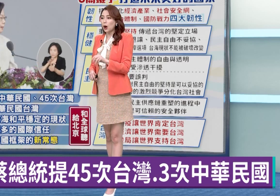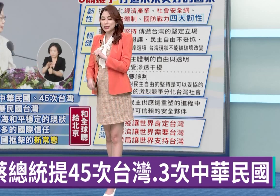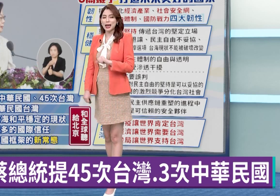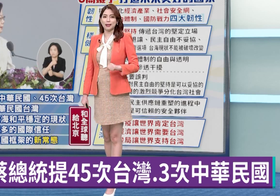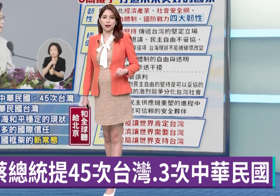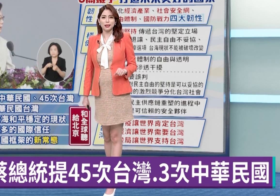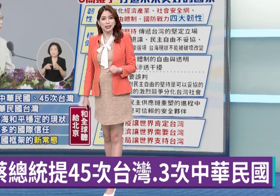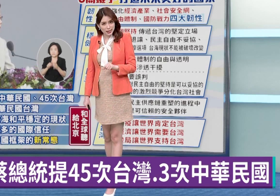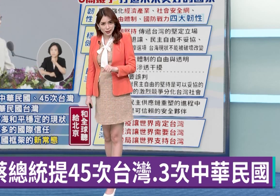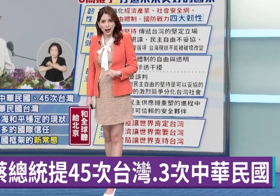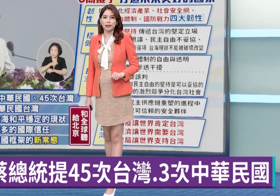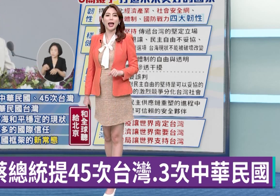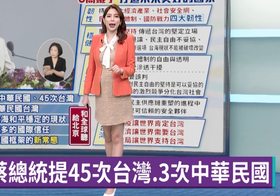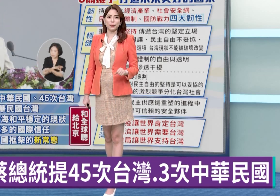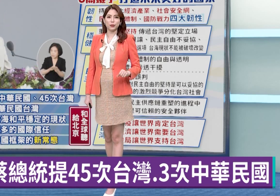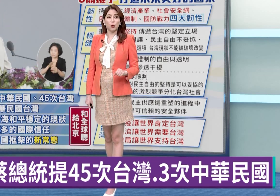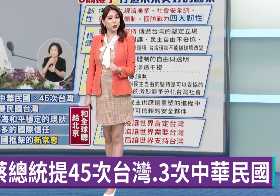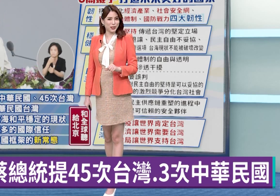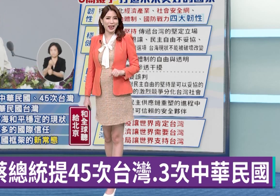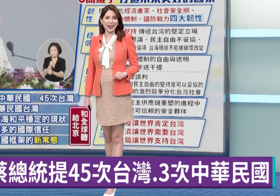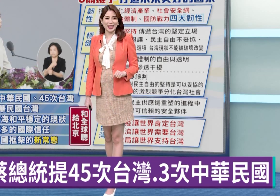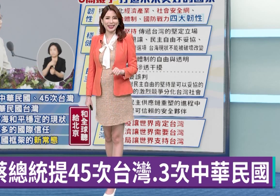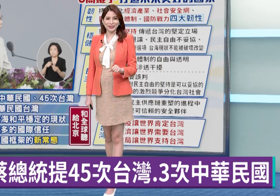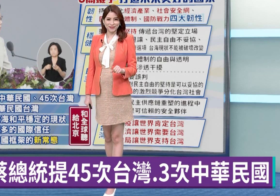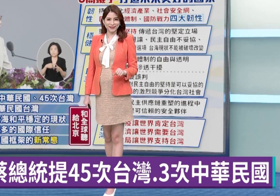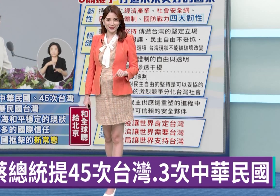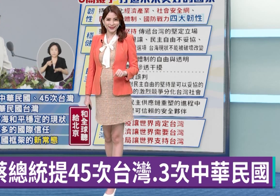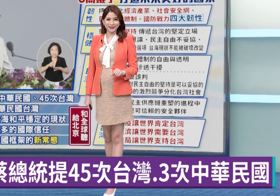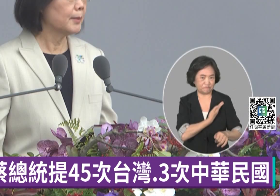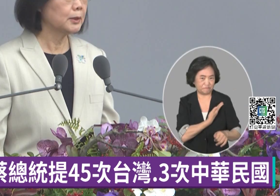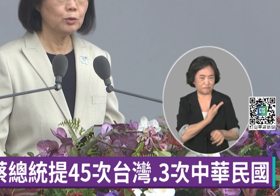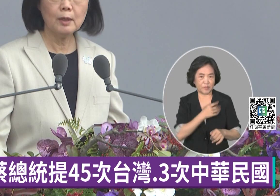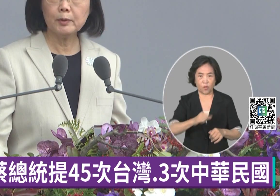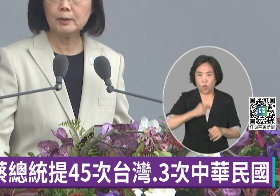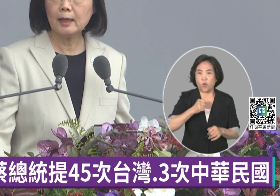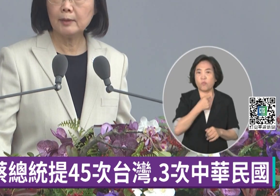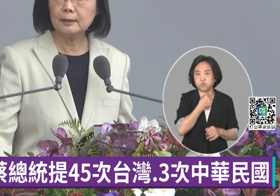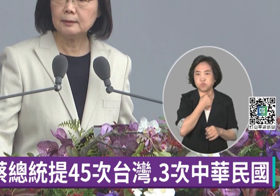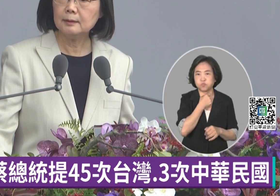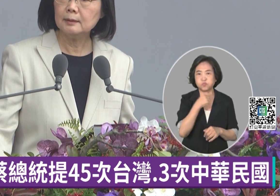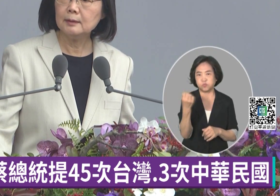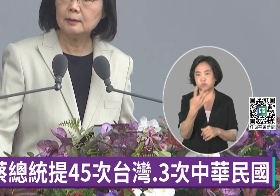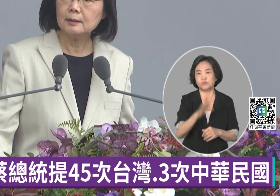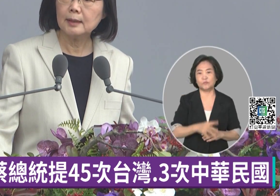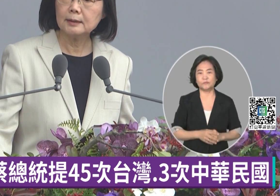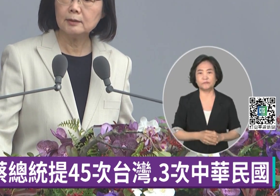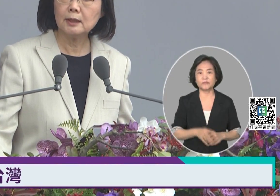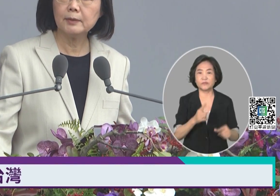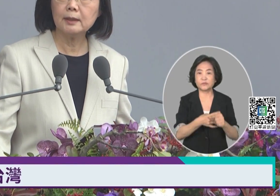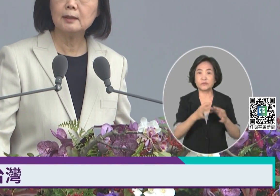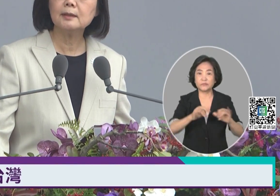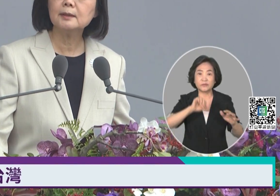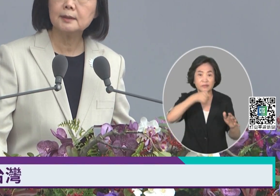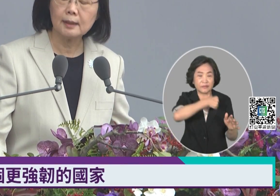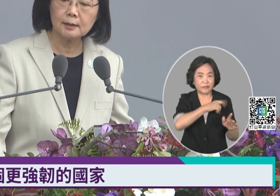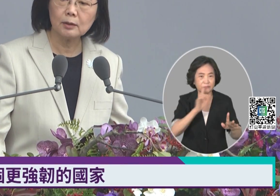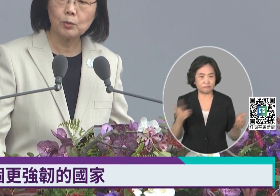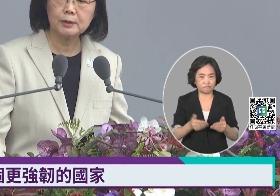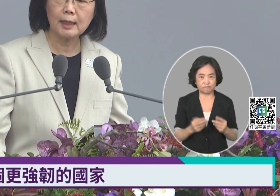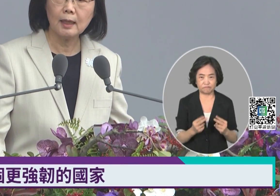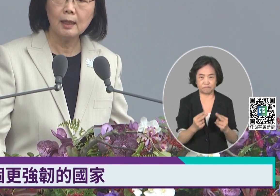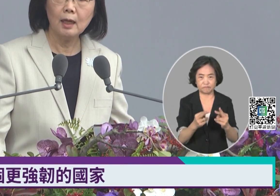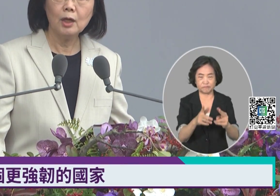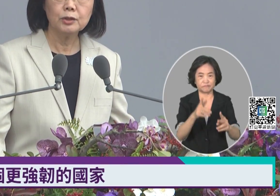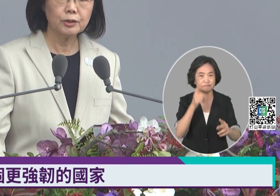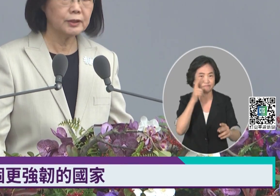中国框架的新常态。我们就一起来看看， 把中华民国台湾打造成为一个更强